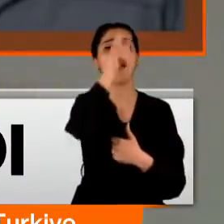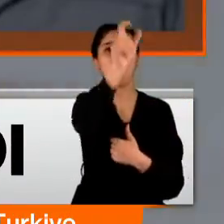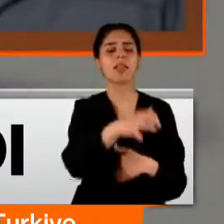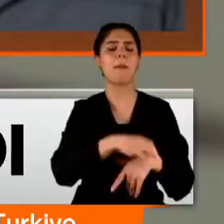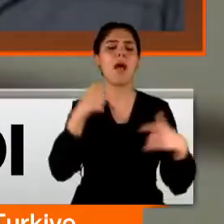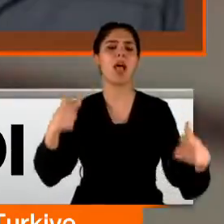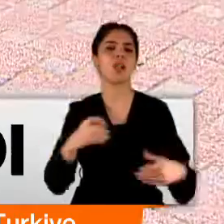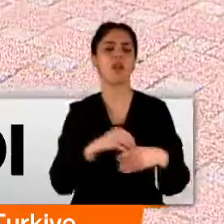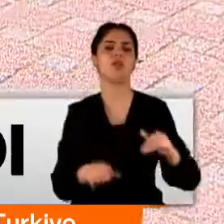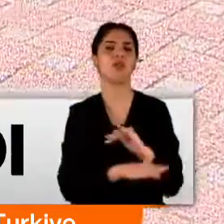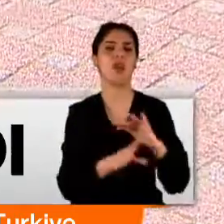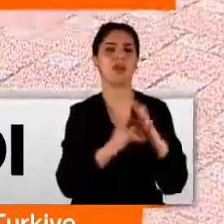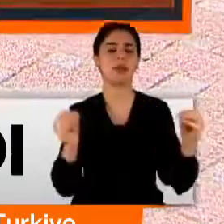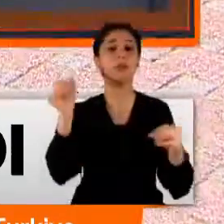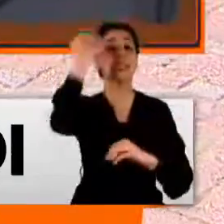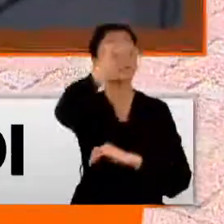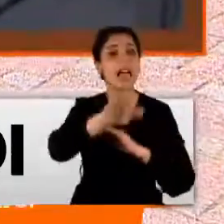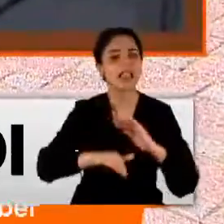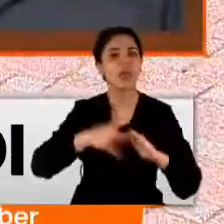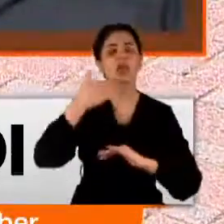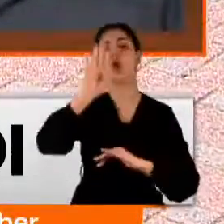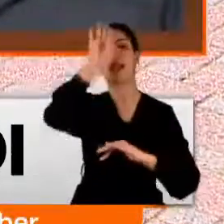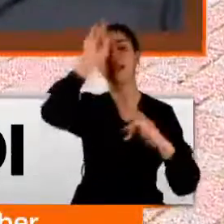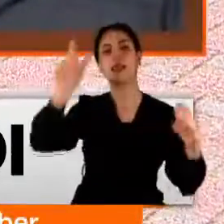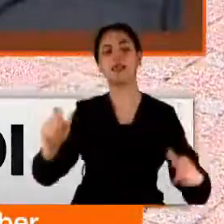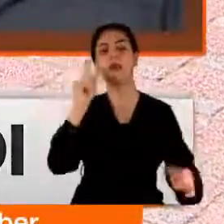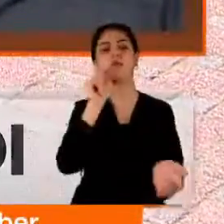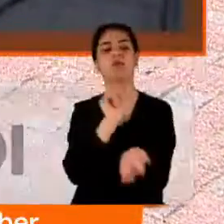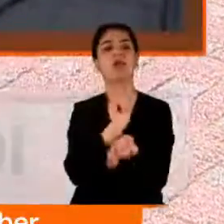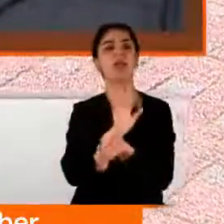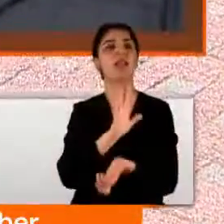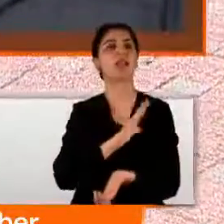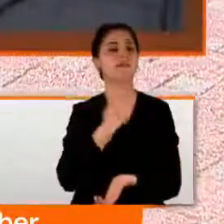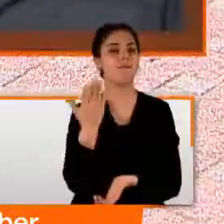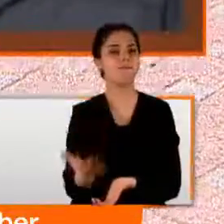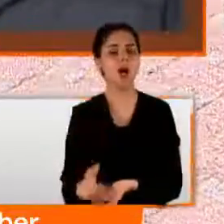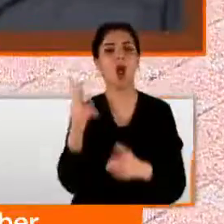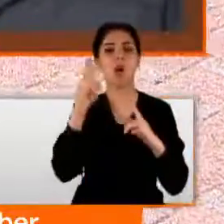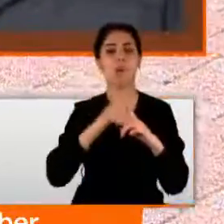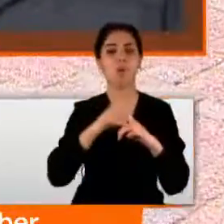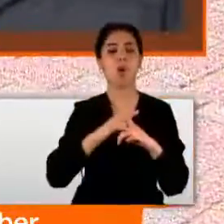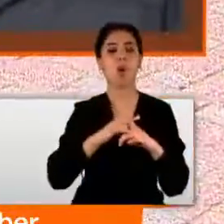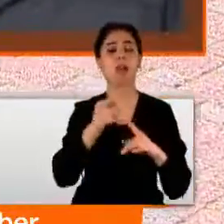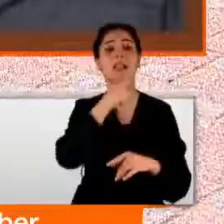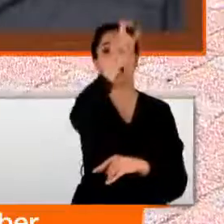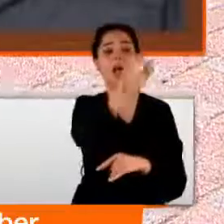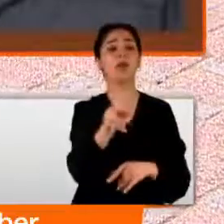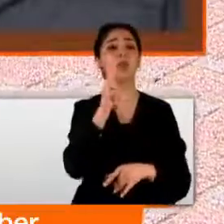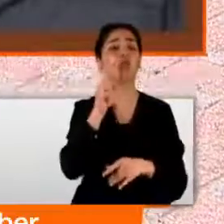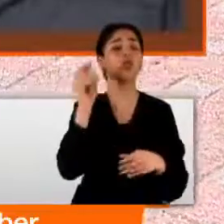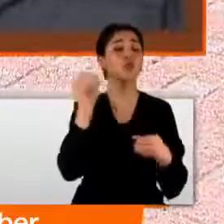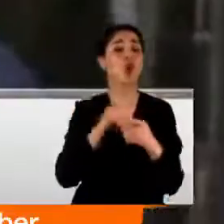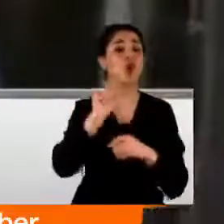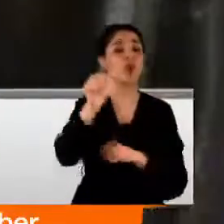hastanede hayatını kaybetti. Saldırının ardından İstanbul'da da gözaltılar vardı. Öyle ki polis Falyalı'nın son günlerdeki